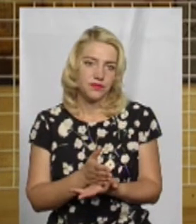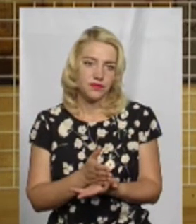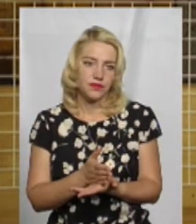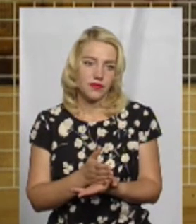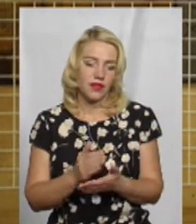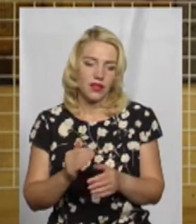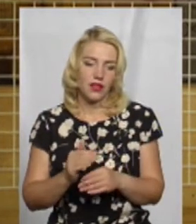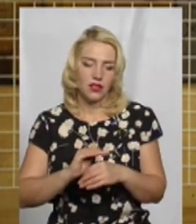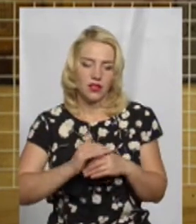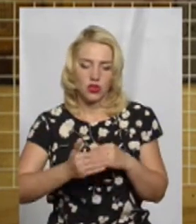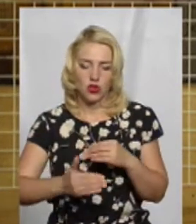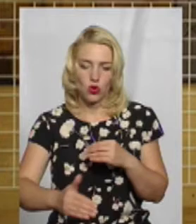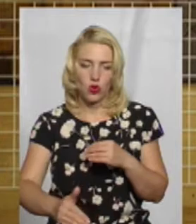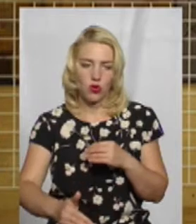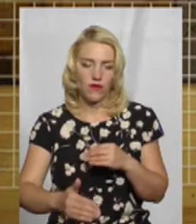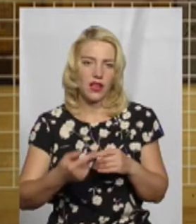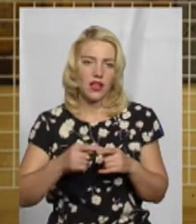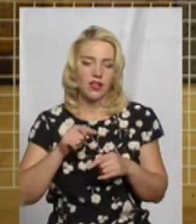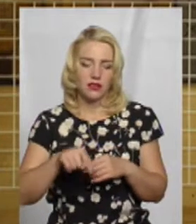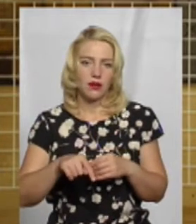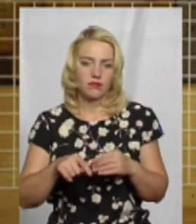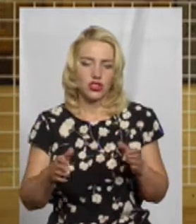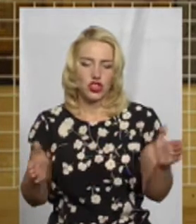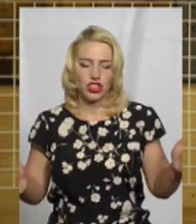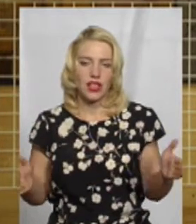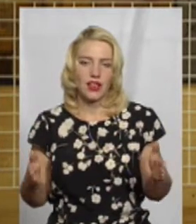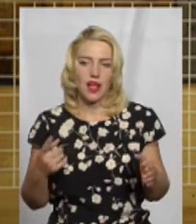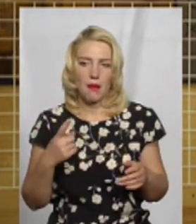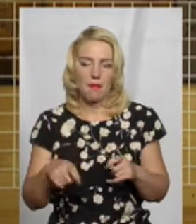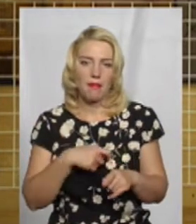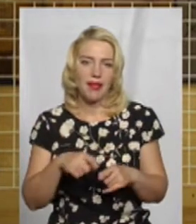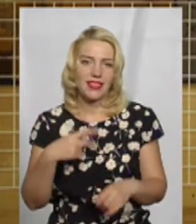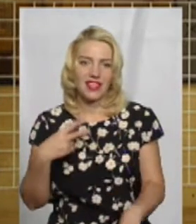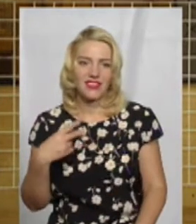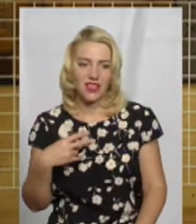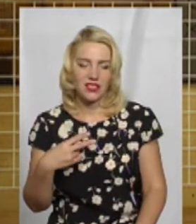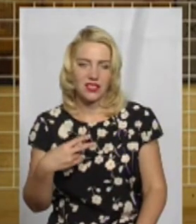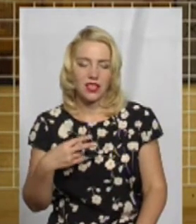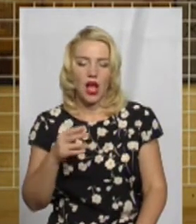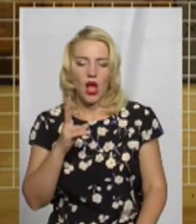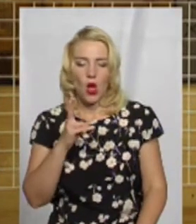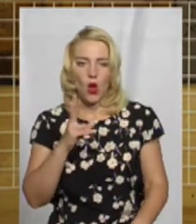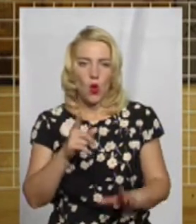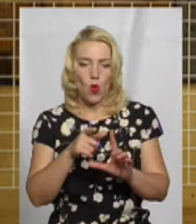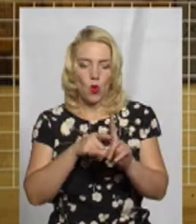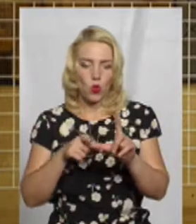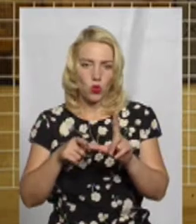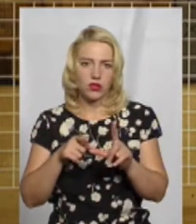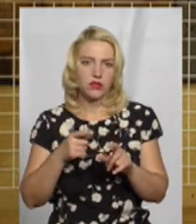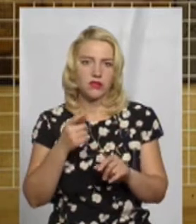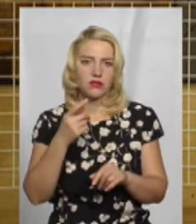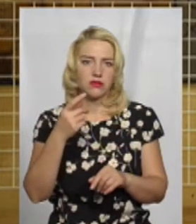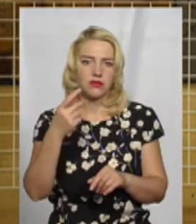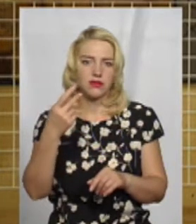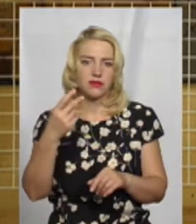сходова клітинка шириною 1,20 м і під кутом 30 градусів, і далі, щоб облаштувати